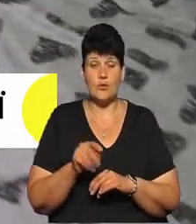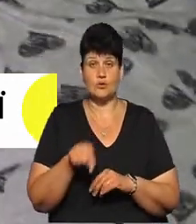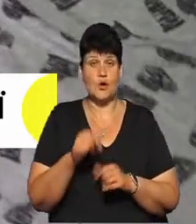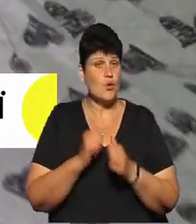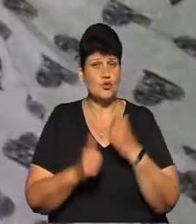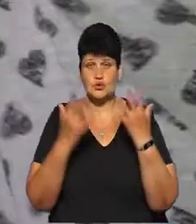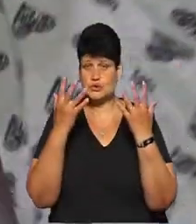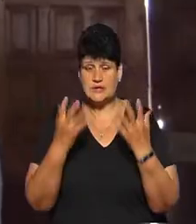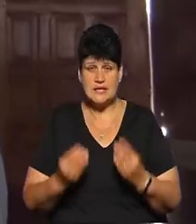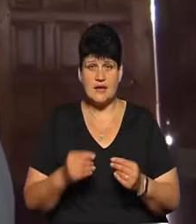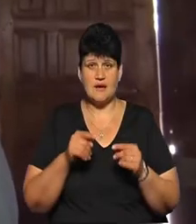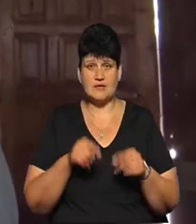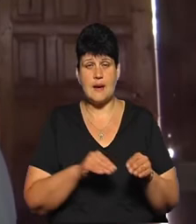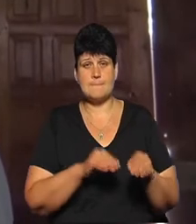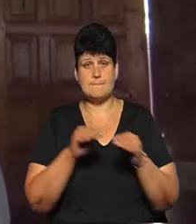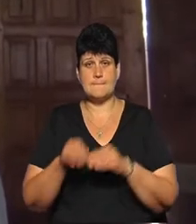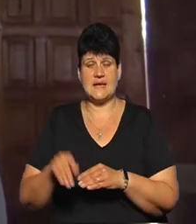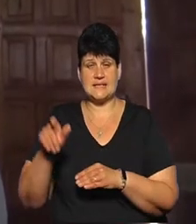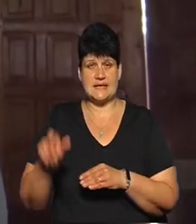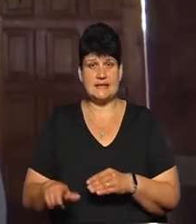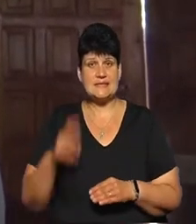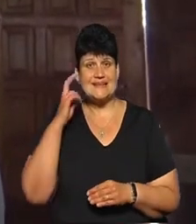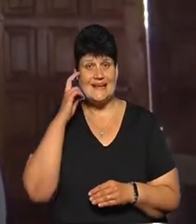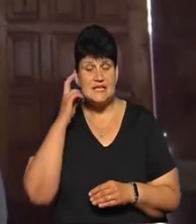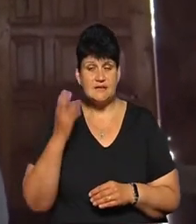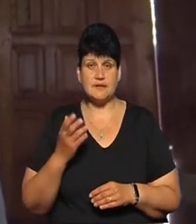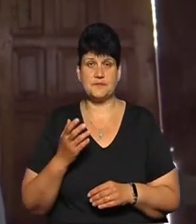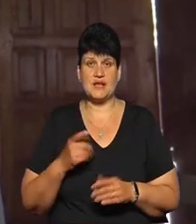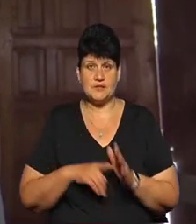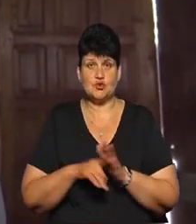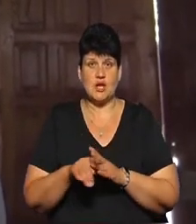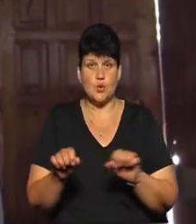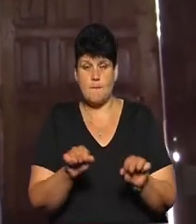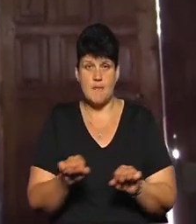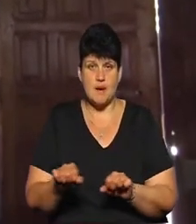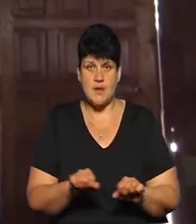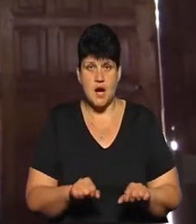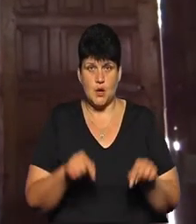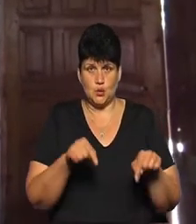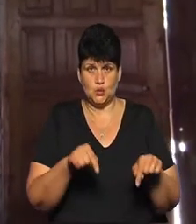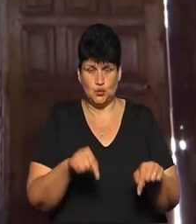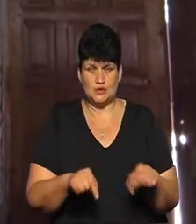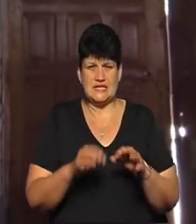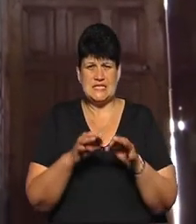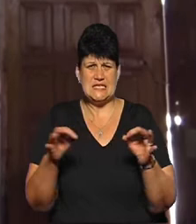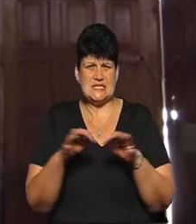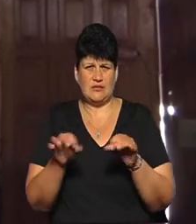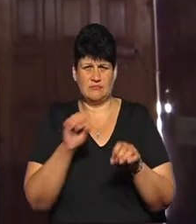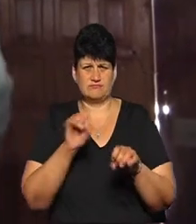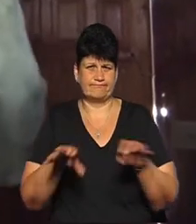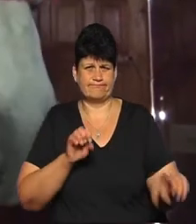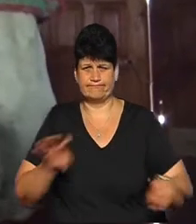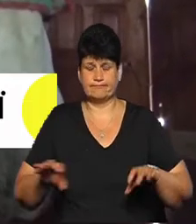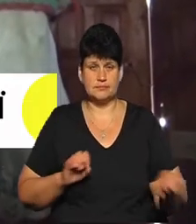Вона переселенка із Києва. Я спочатку прибираю тут, отут сіно порозкидане,